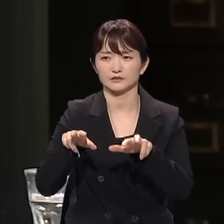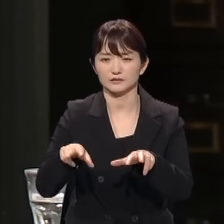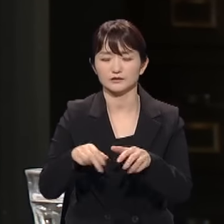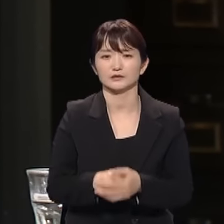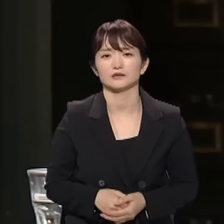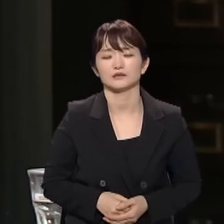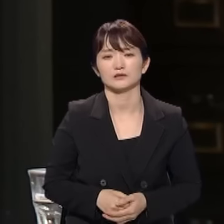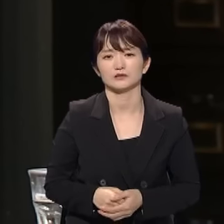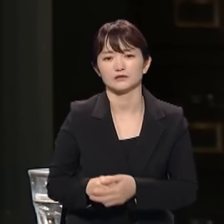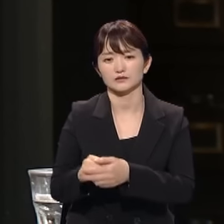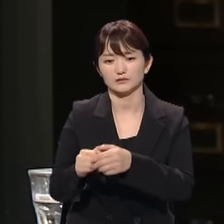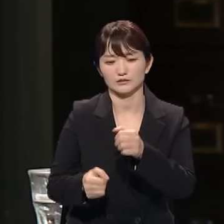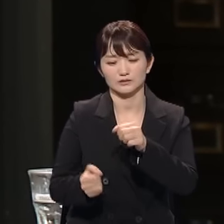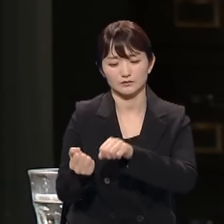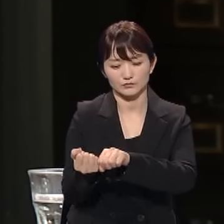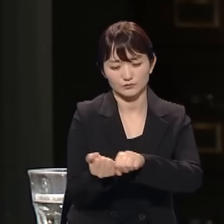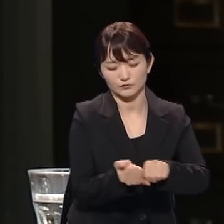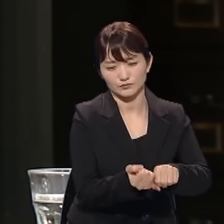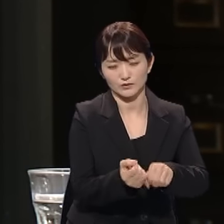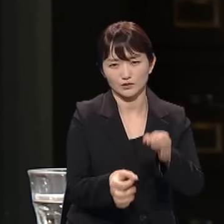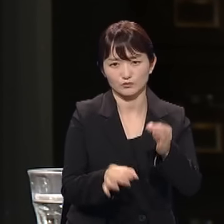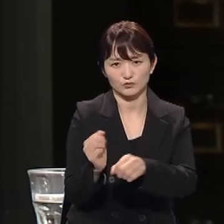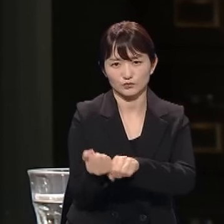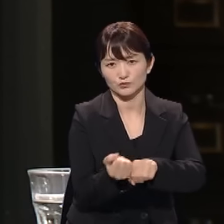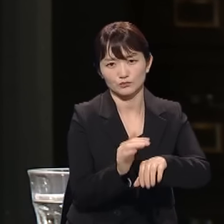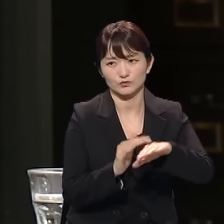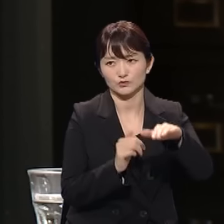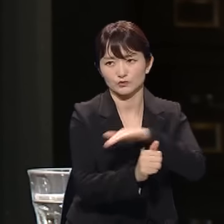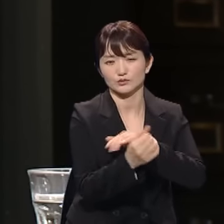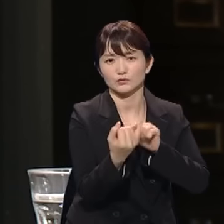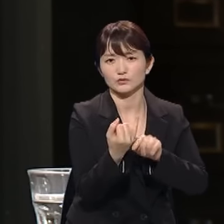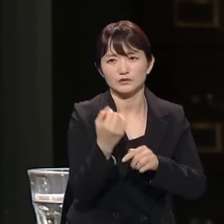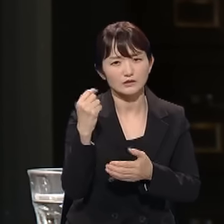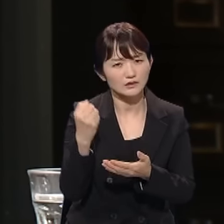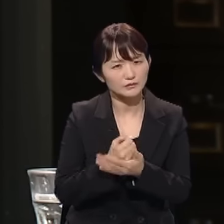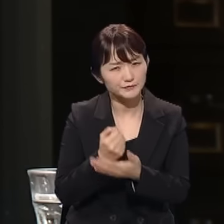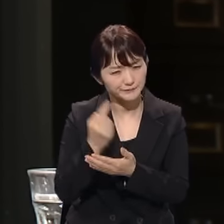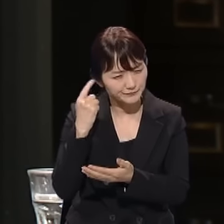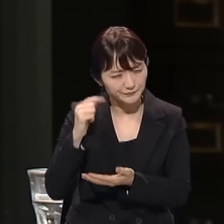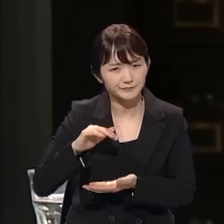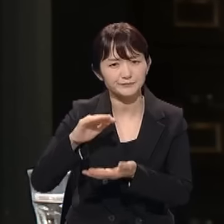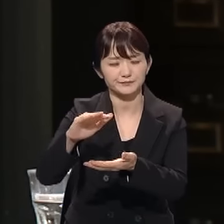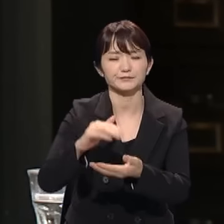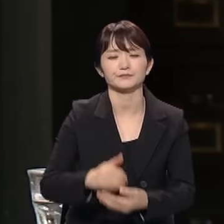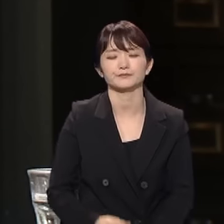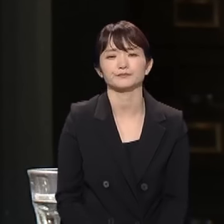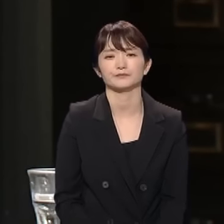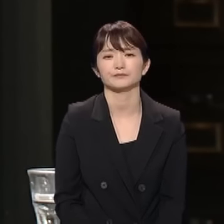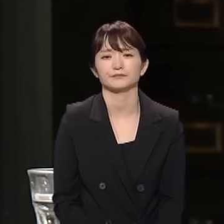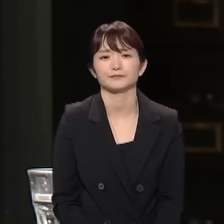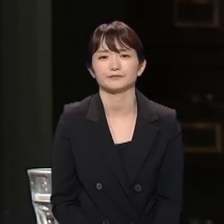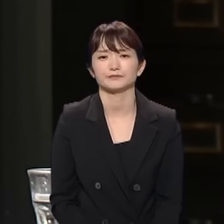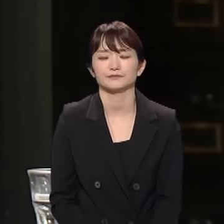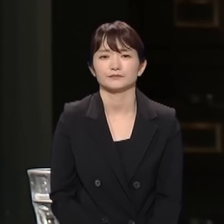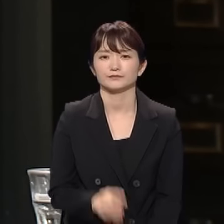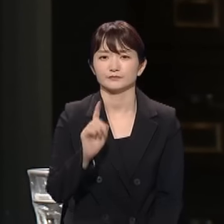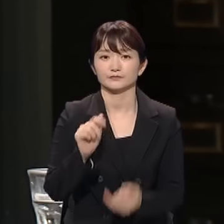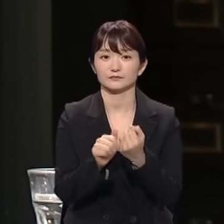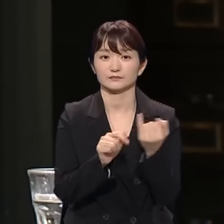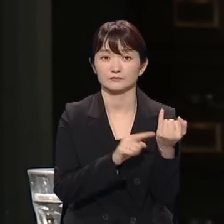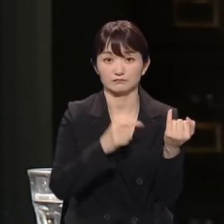여성 골퍼의 좀 안타까운 뭐 소식을 전하게 됐습니다. 공교롭게도. 자, 뭐가 됐든 이